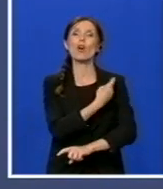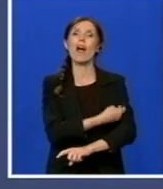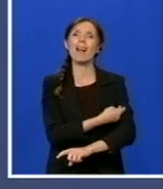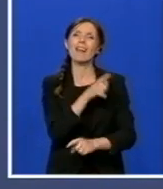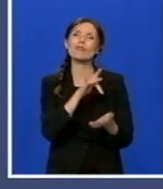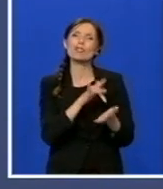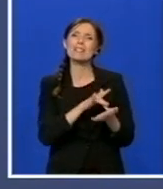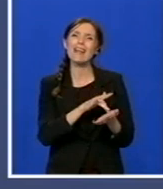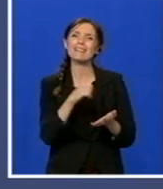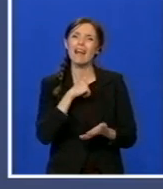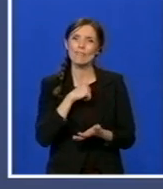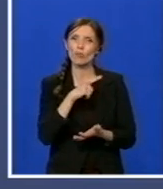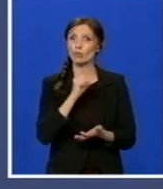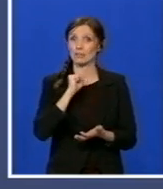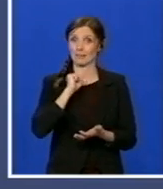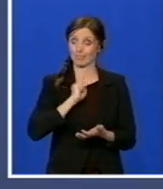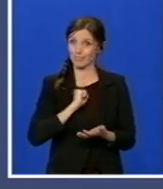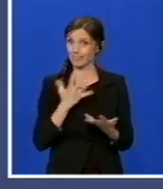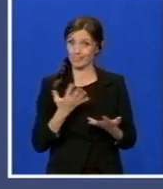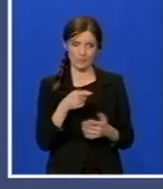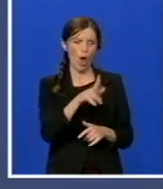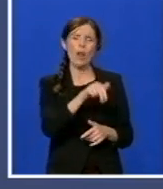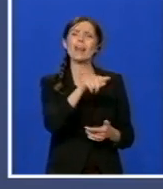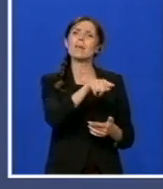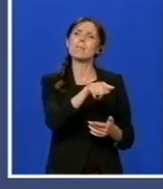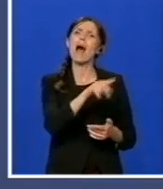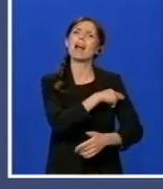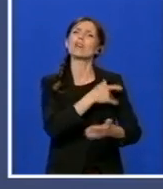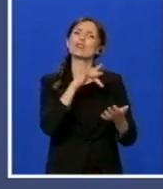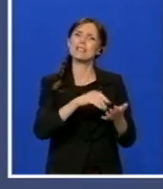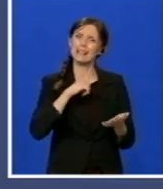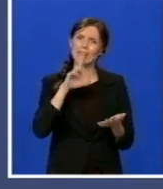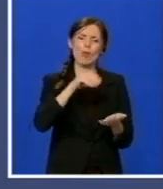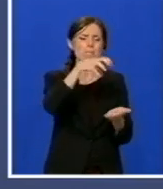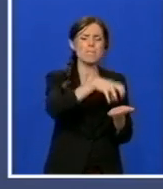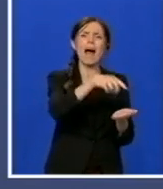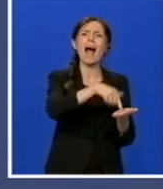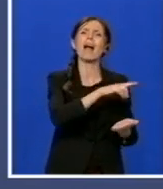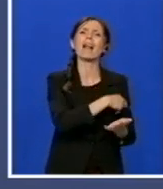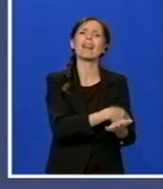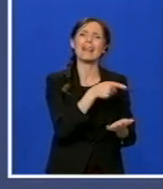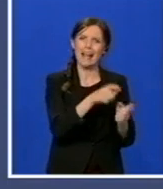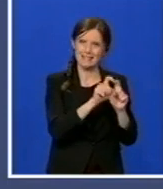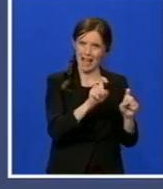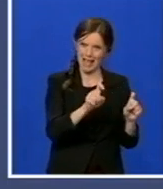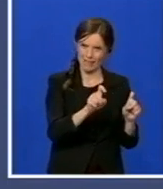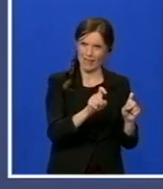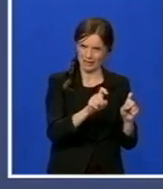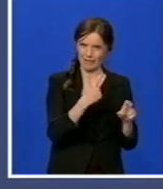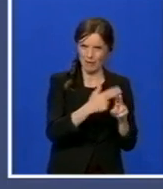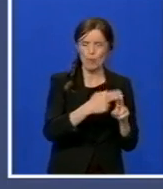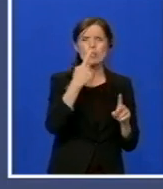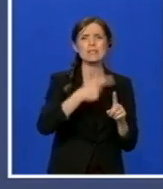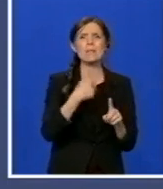svojih kapaciteta koji obuhvataju kliniku za infektivne bolesti i jedinicu za intenzivno